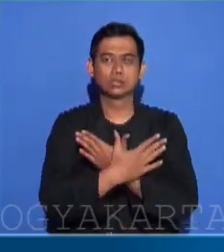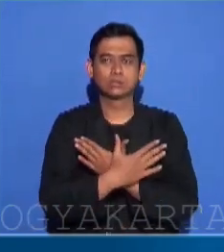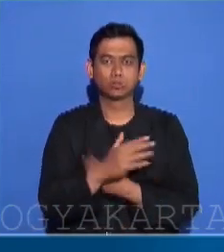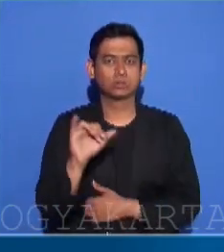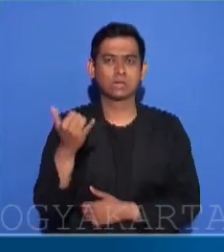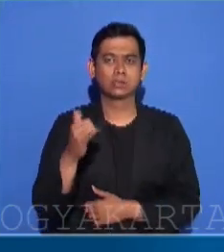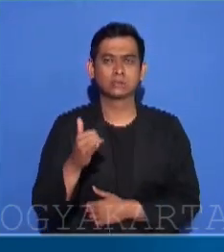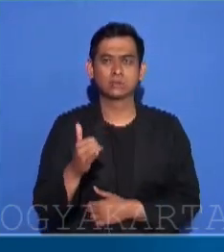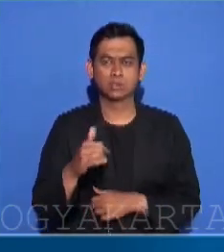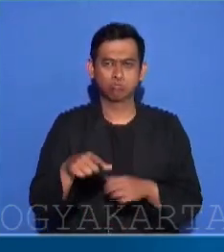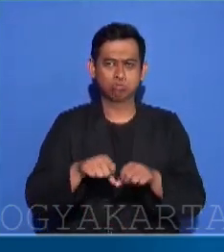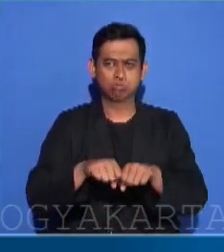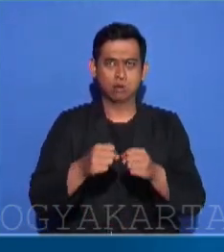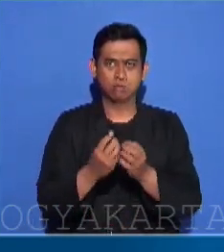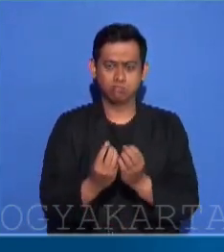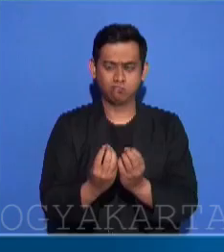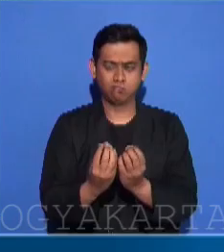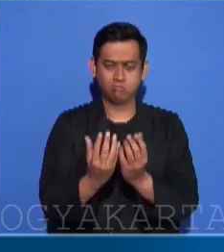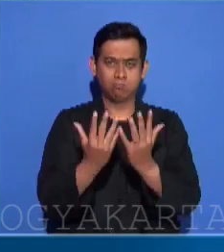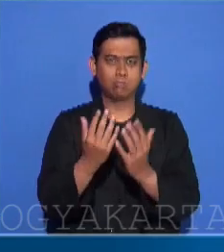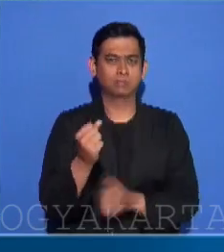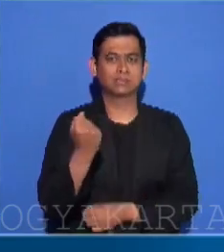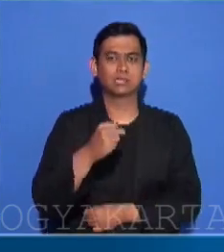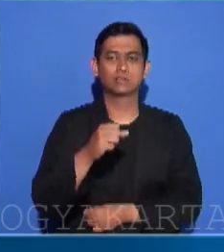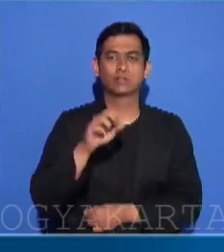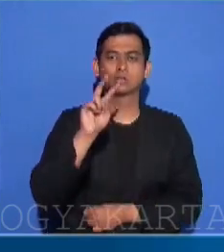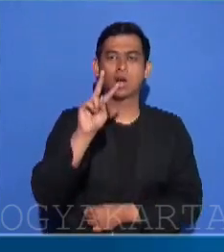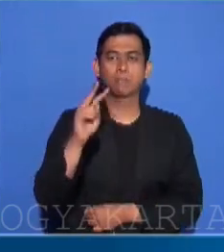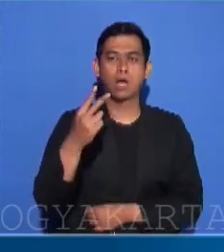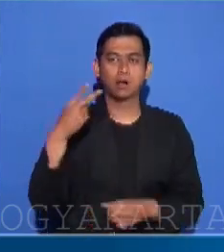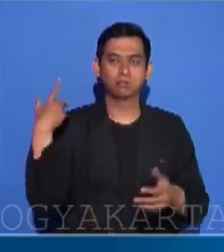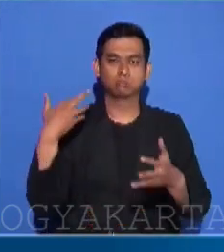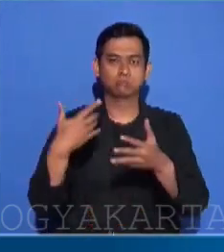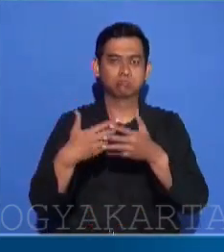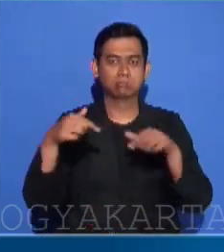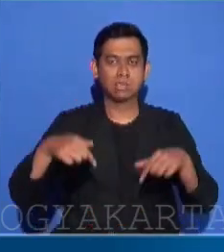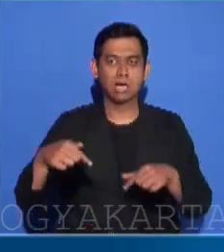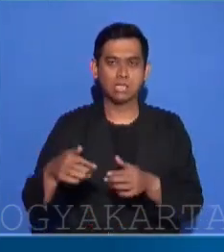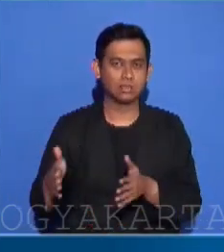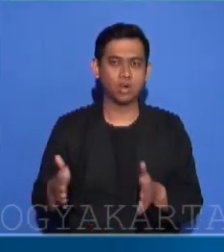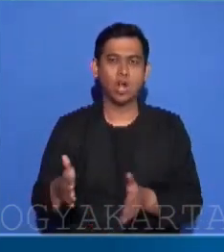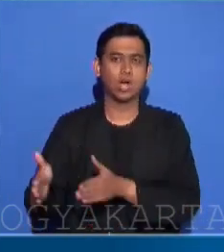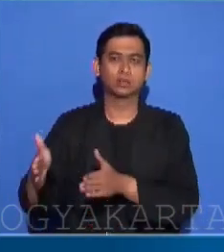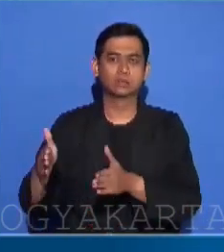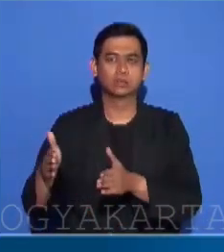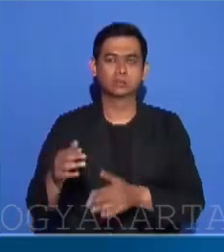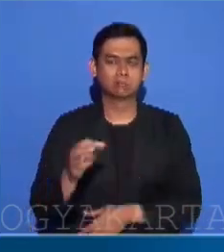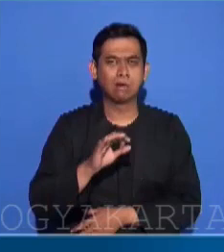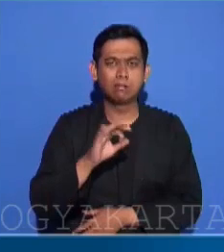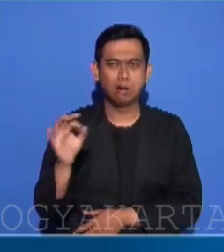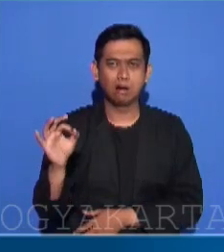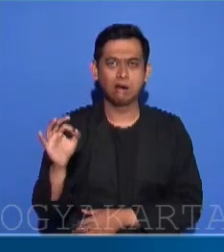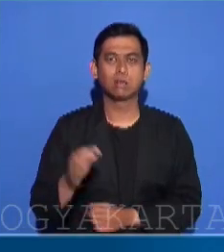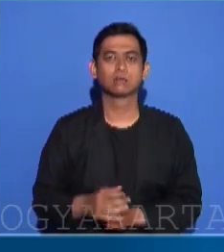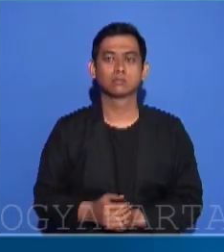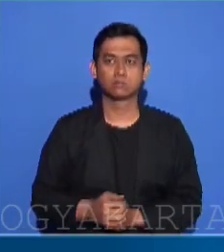rusak dan tidak bisa tumbuh bulan terakhir lahan sawah milik petani tidak mendapatkan aliran air dari irigasi dengan baik debit